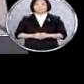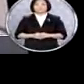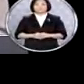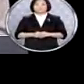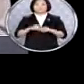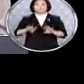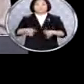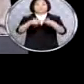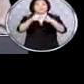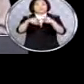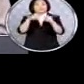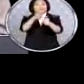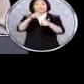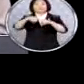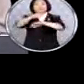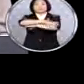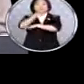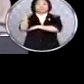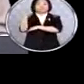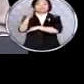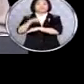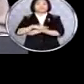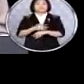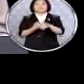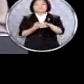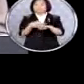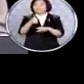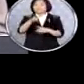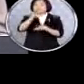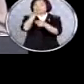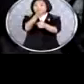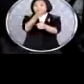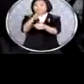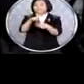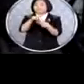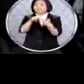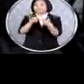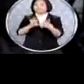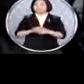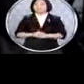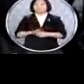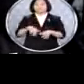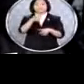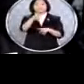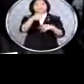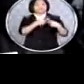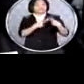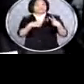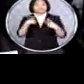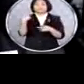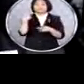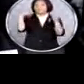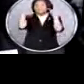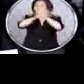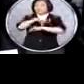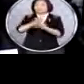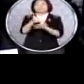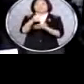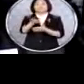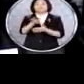第三个问题，请联合报总编辑罗国俊先生提问。 蔡女士，昨天晚上有一场记者